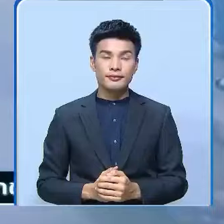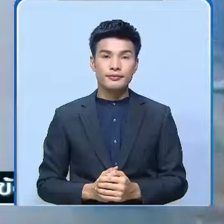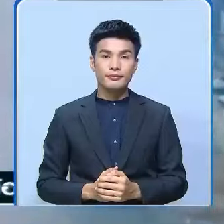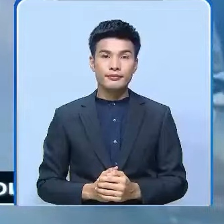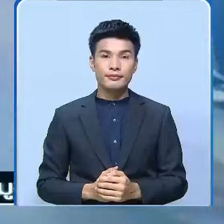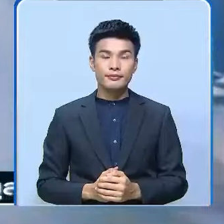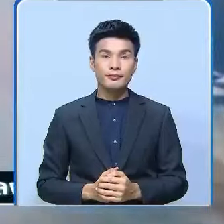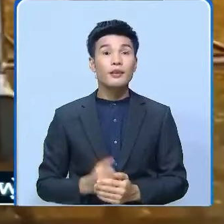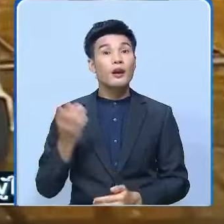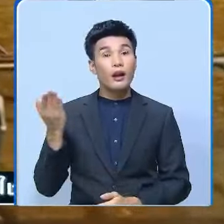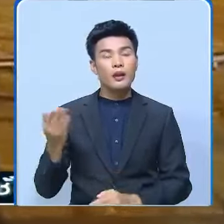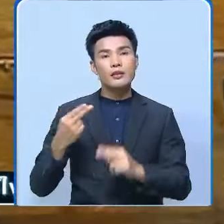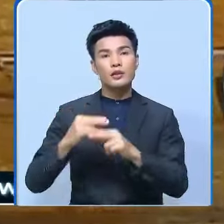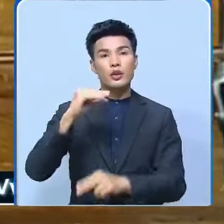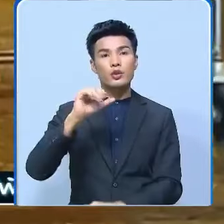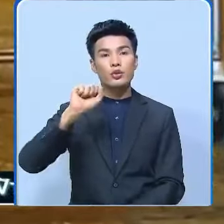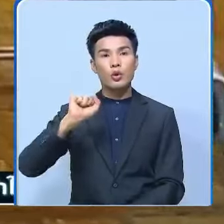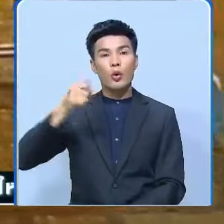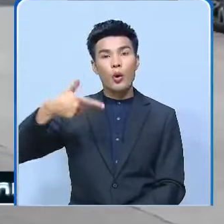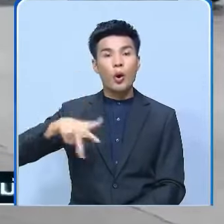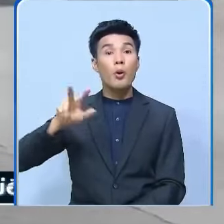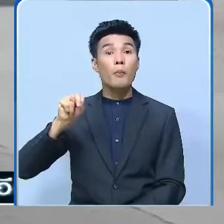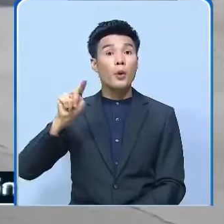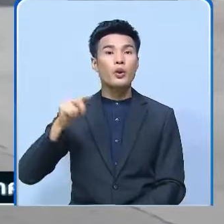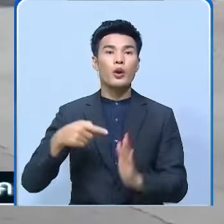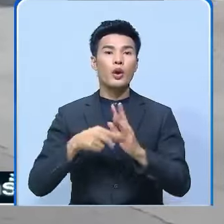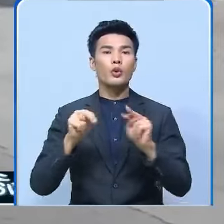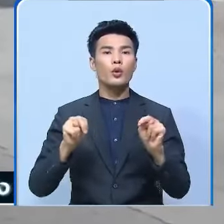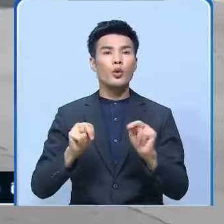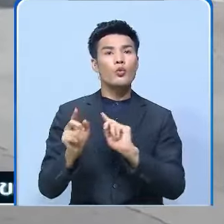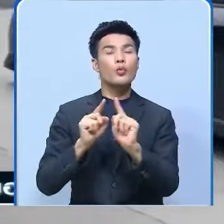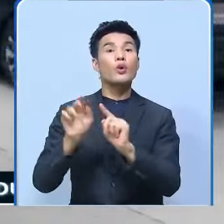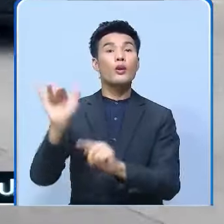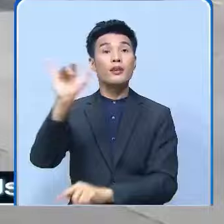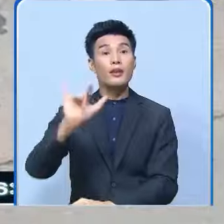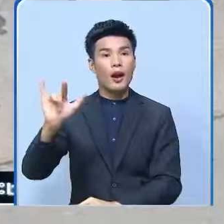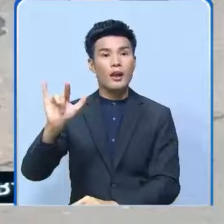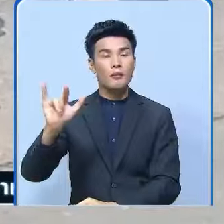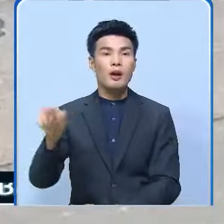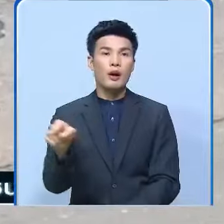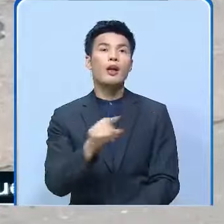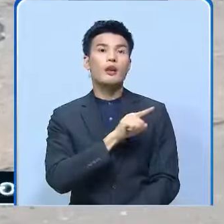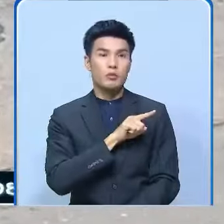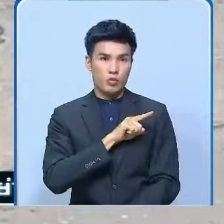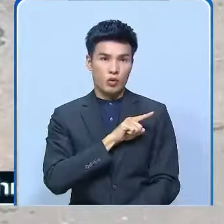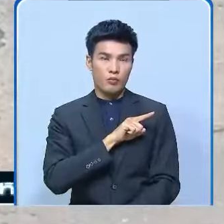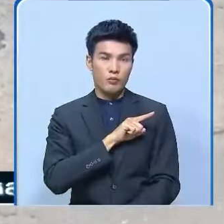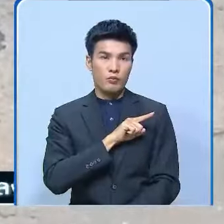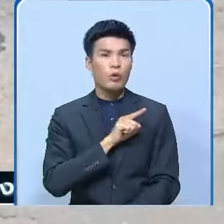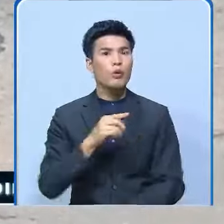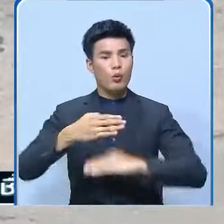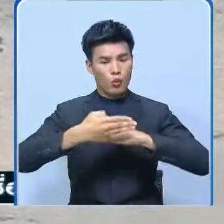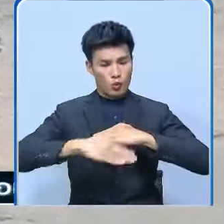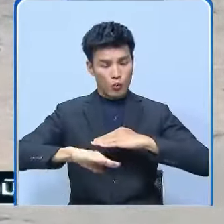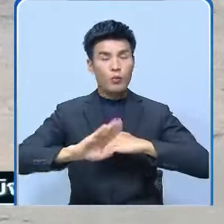ด้านนายโสพลสังแป้นทางรองผอ.แขวงทางหลวงนนทบุรีติดต่อญาติของน้องแล้วนะครับให้มาแสดงความรับผิดชอบแจ้งบอกหลุมดังกล่